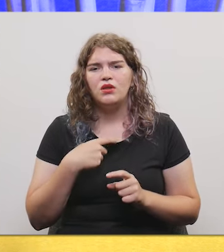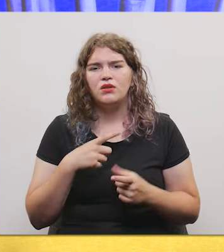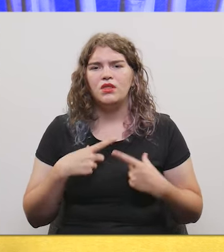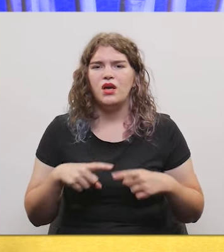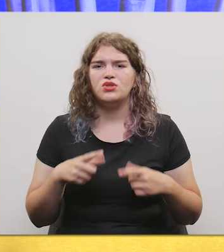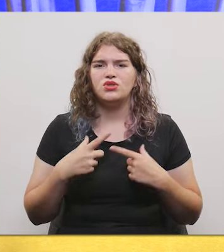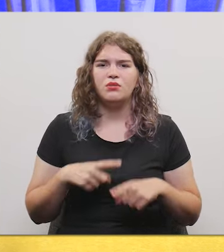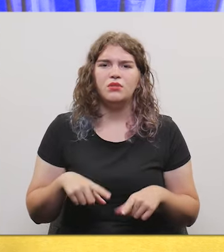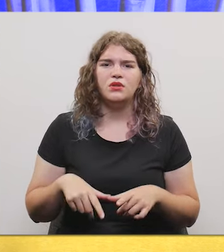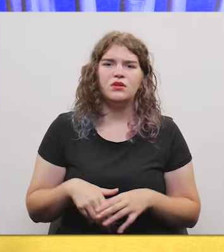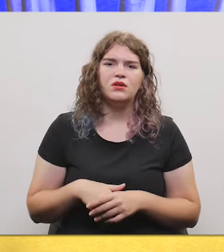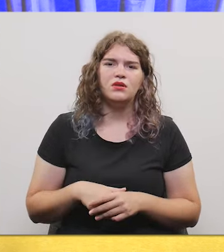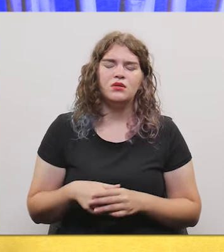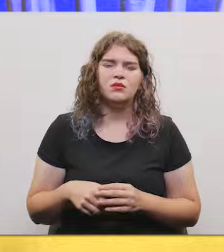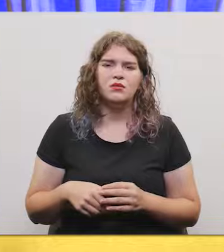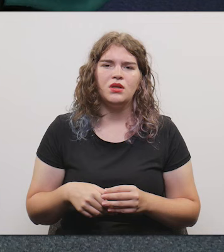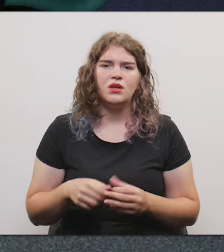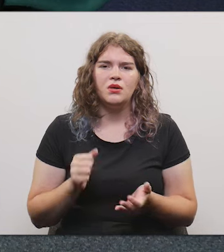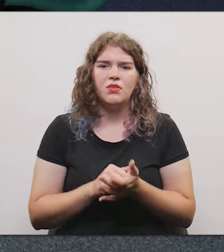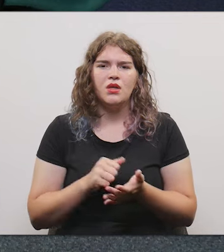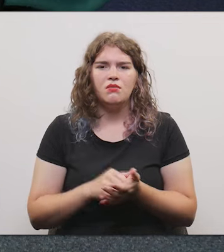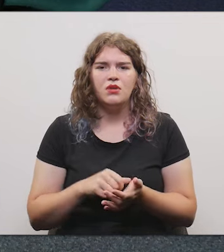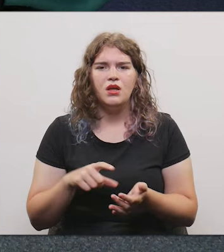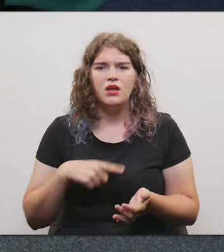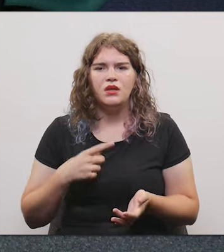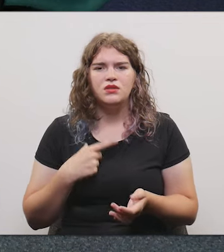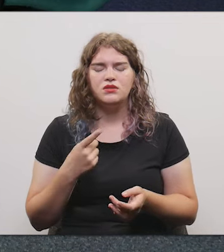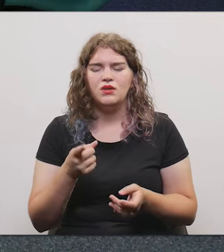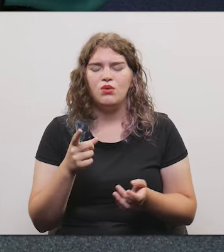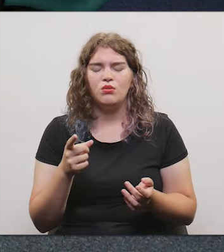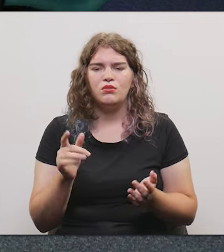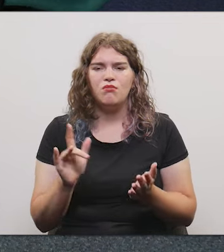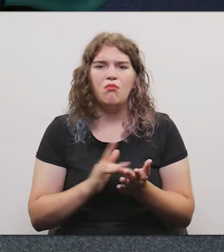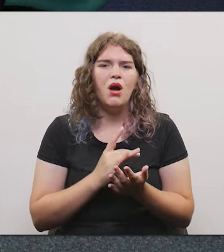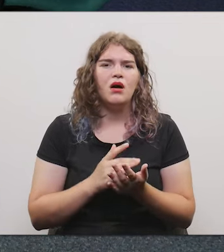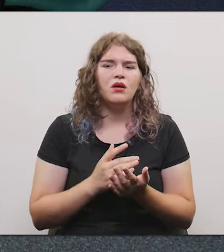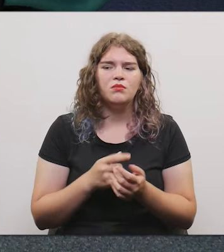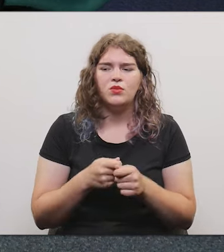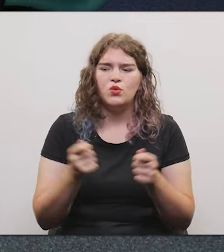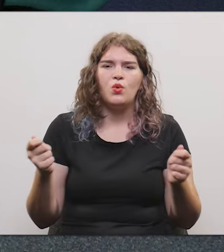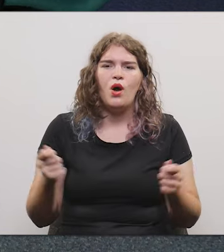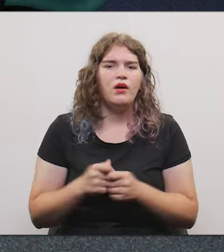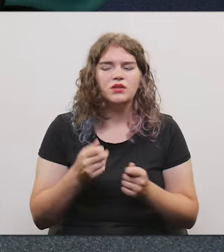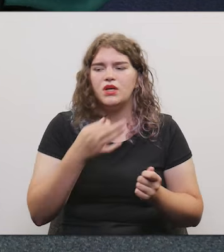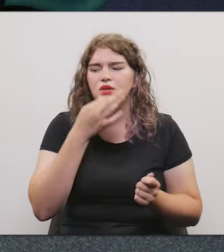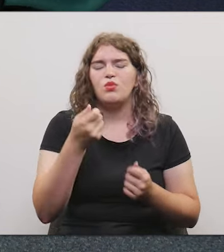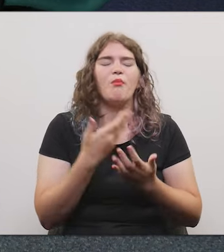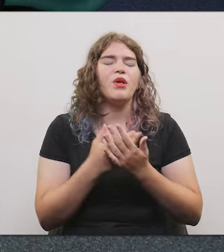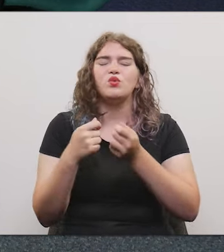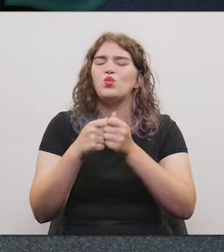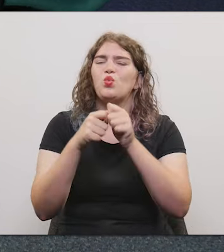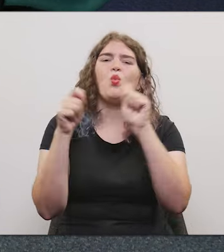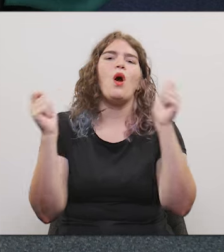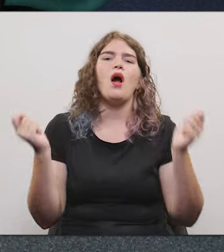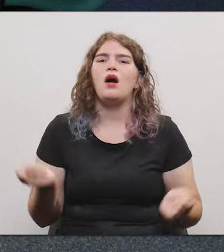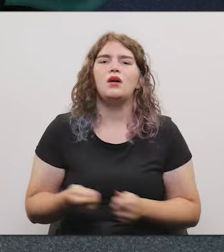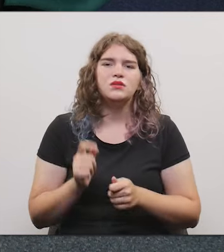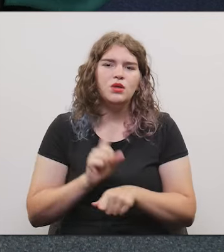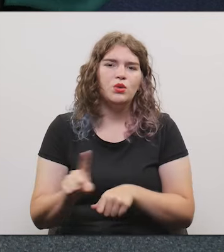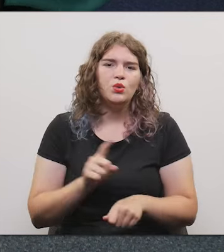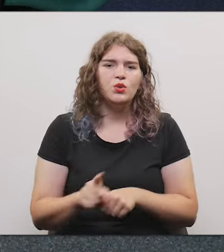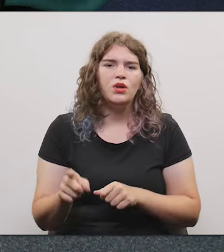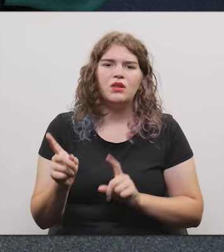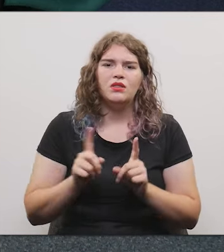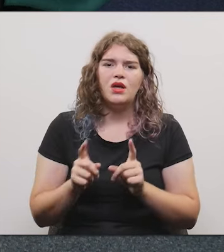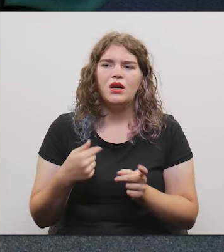Uneori poate avem așteptarea că Biblia e un manual de toate care ne dă